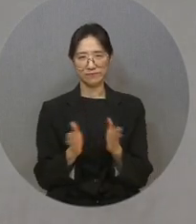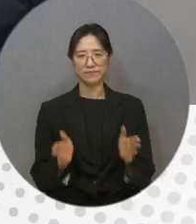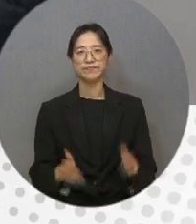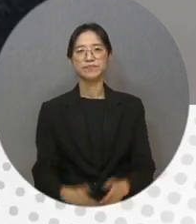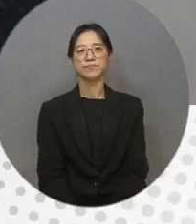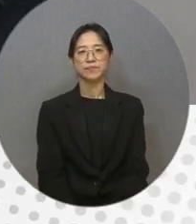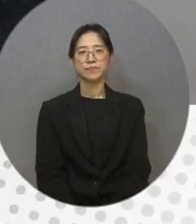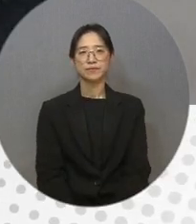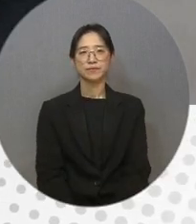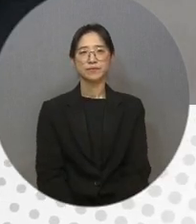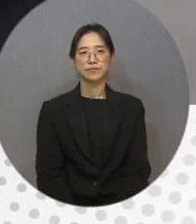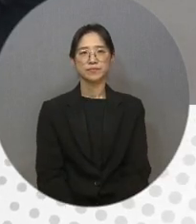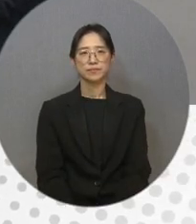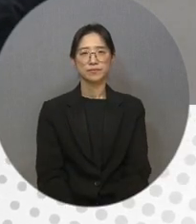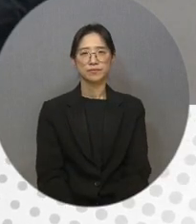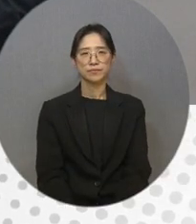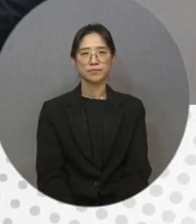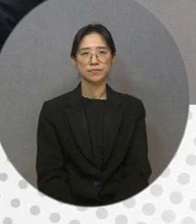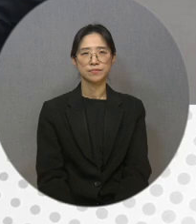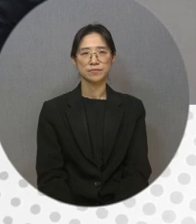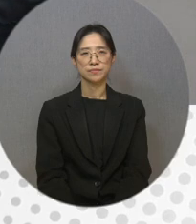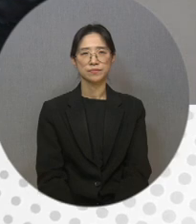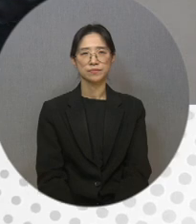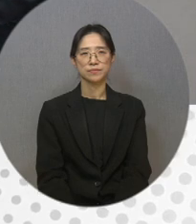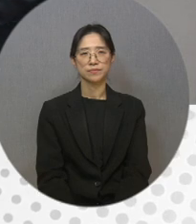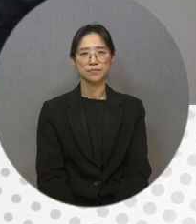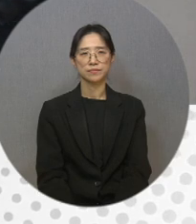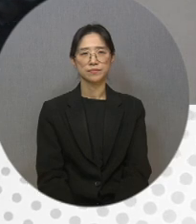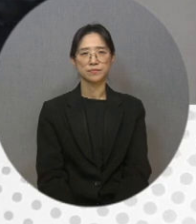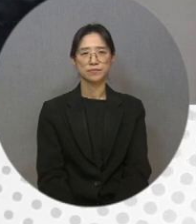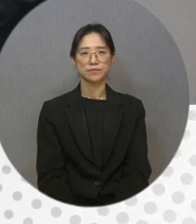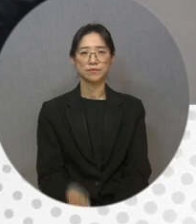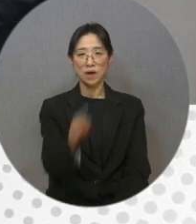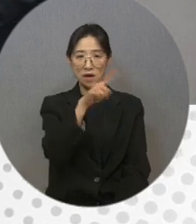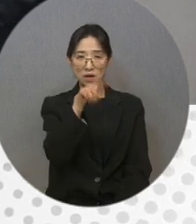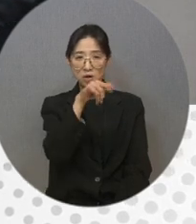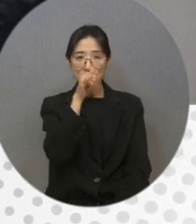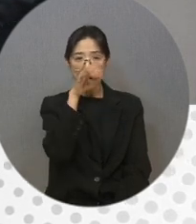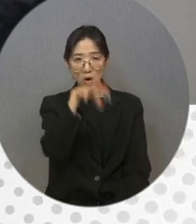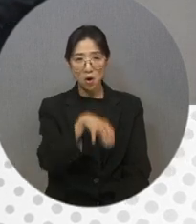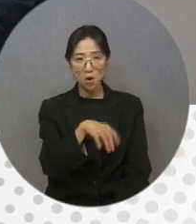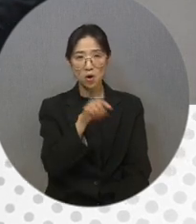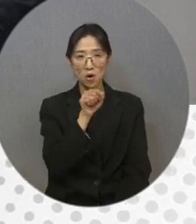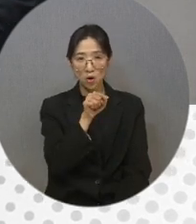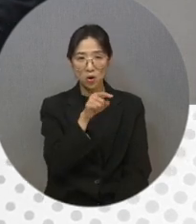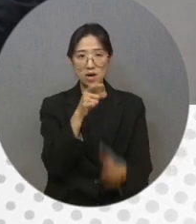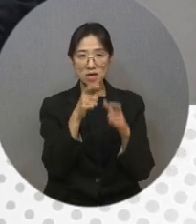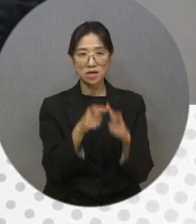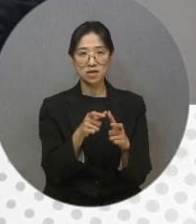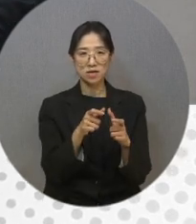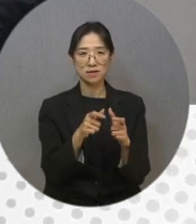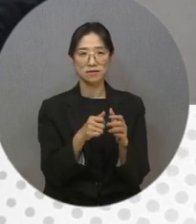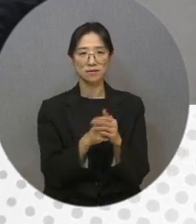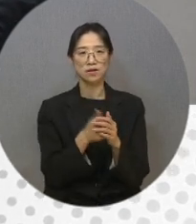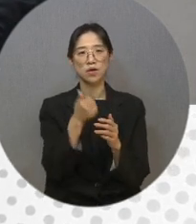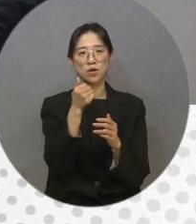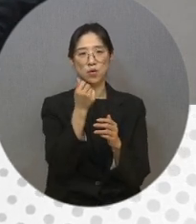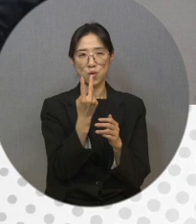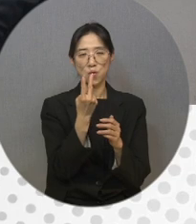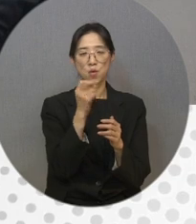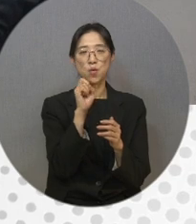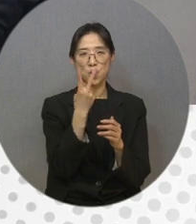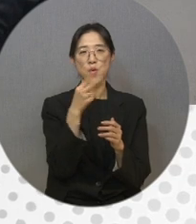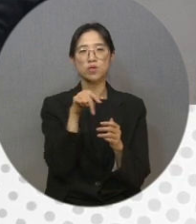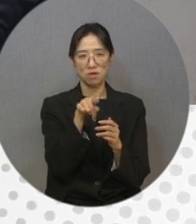겁니다. 여기에 이쪽에 있었던 여기에 지금 요하를 요서죠.